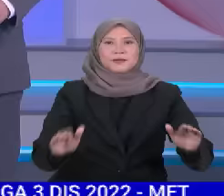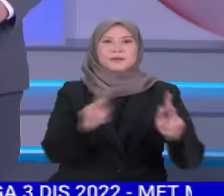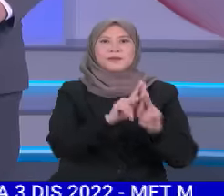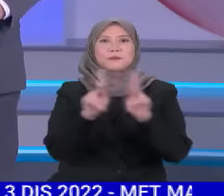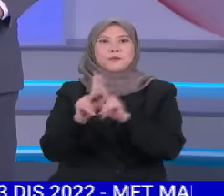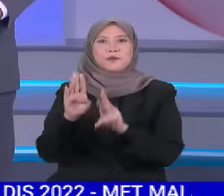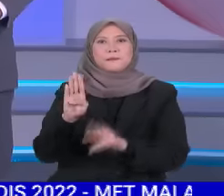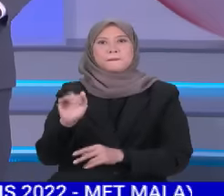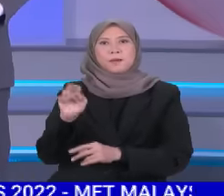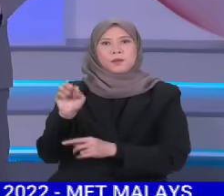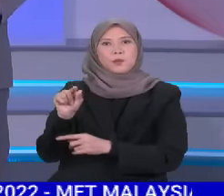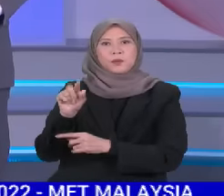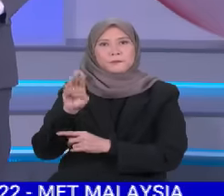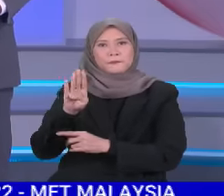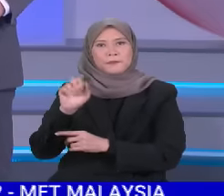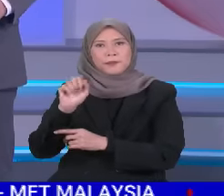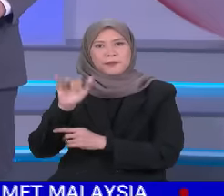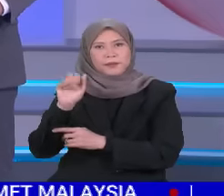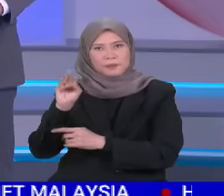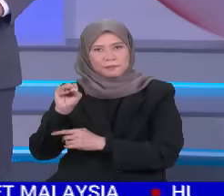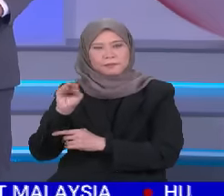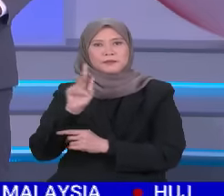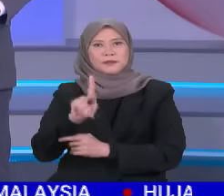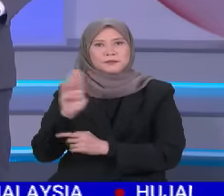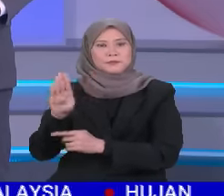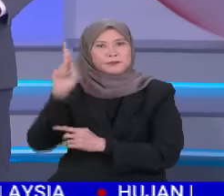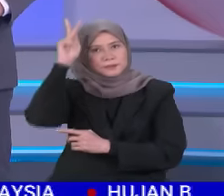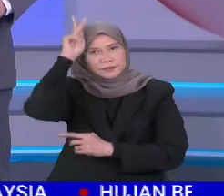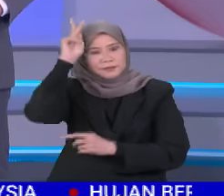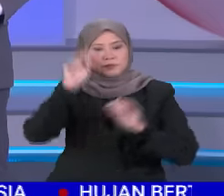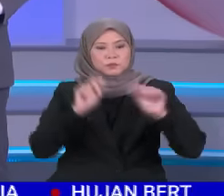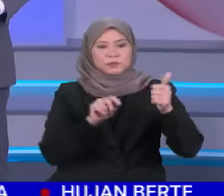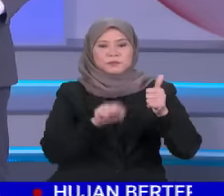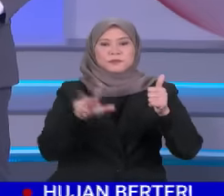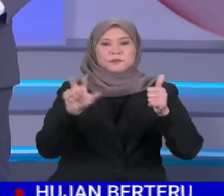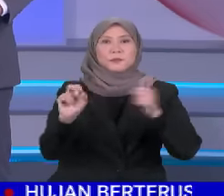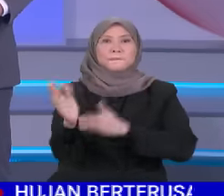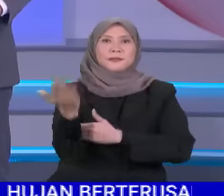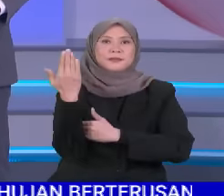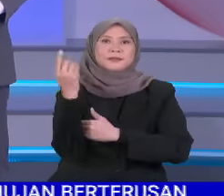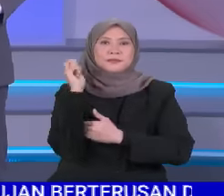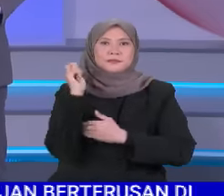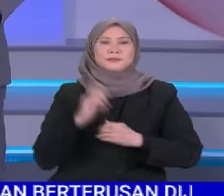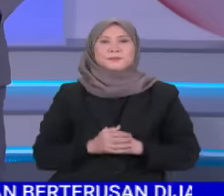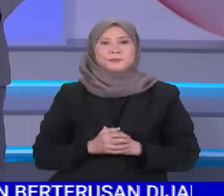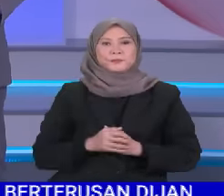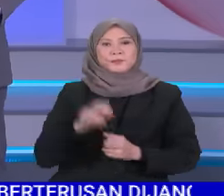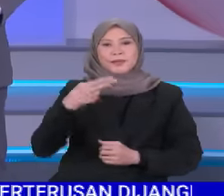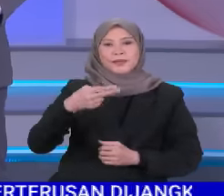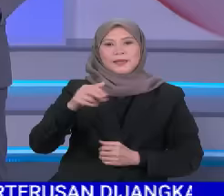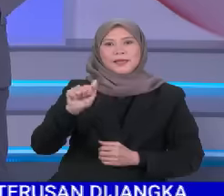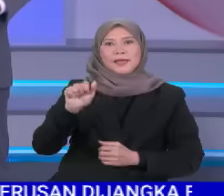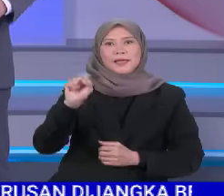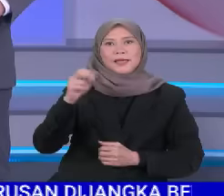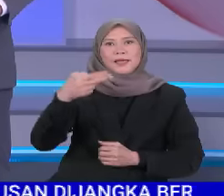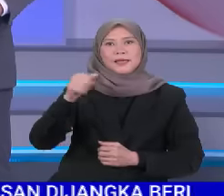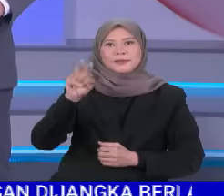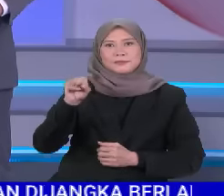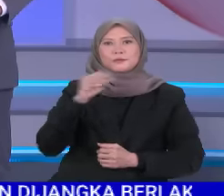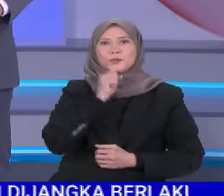Kampung Parung bayam Kota Baru Kelantan pada pukul 10.30 pagi tadi Muhammad Hasyim yang